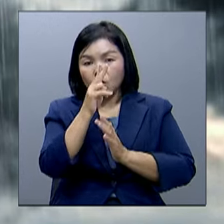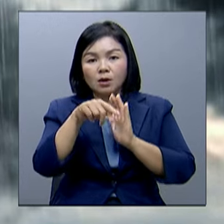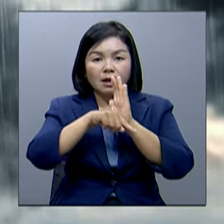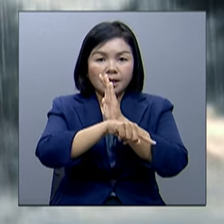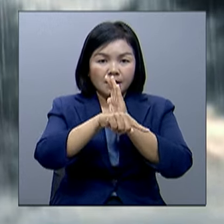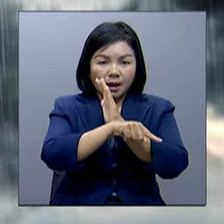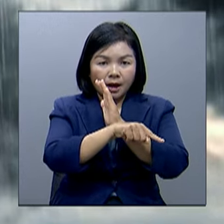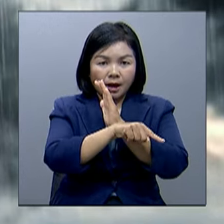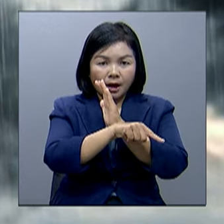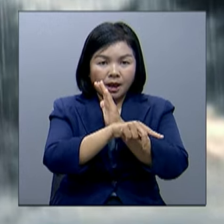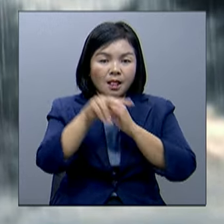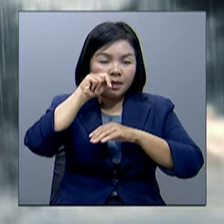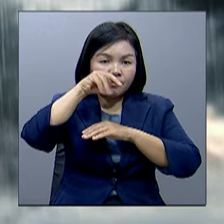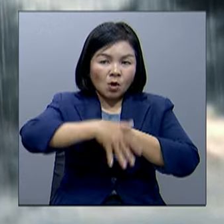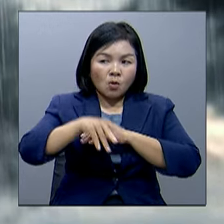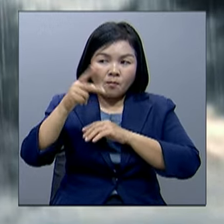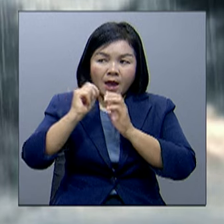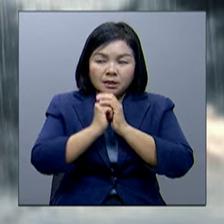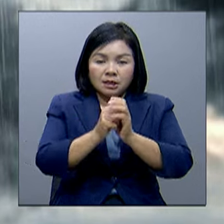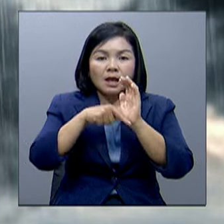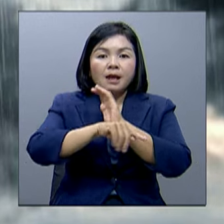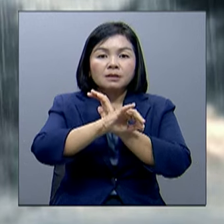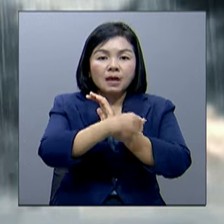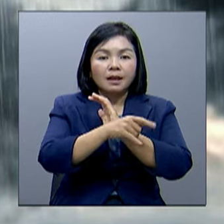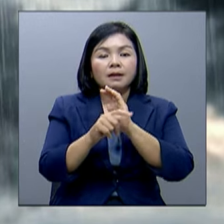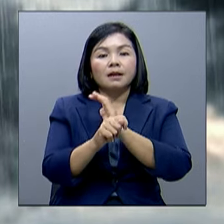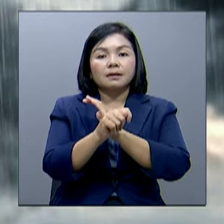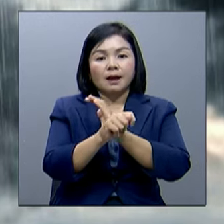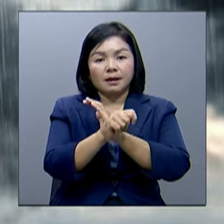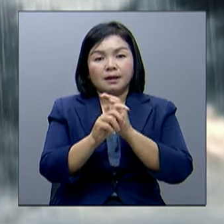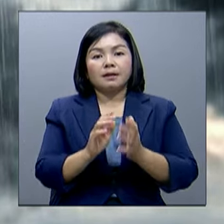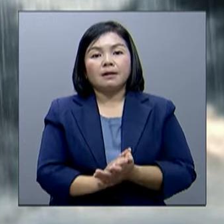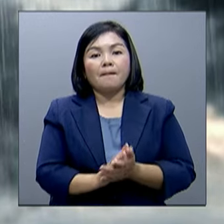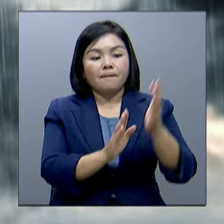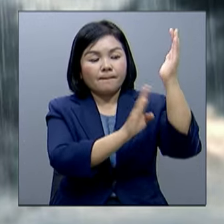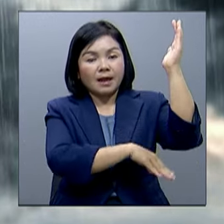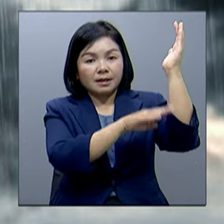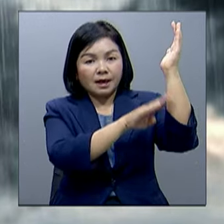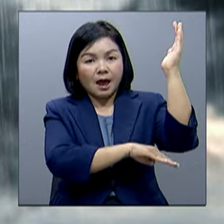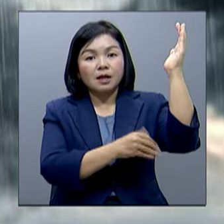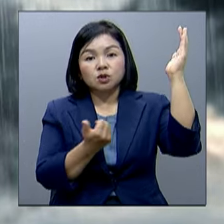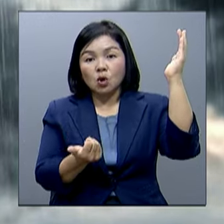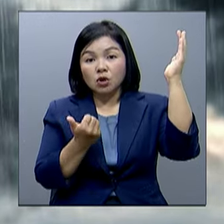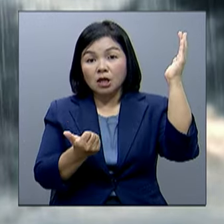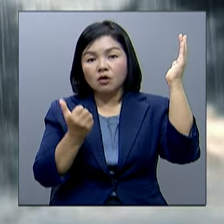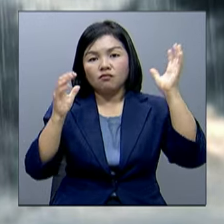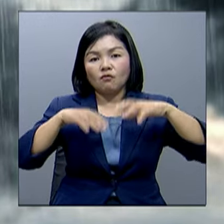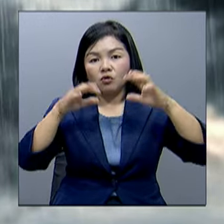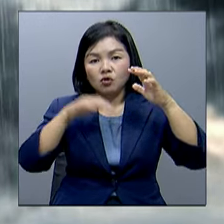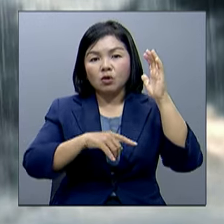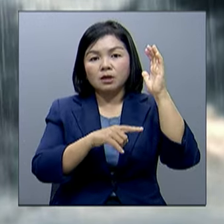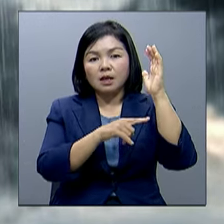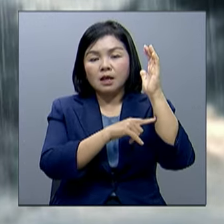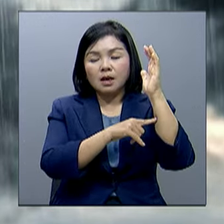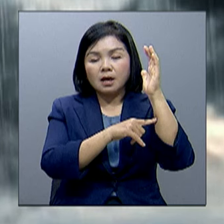จัหวันัตตตรในที่ในเวล มีเผี่ยงฝนฝ้ขนองี่จงหพิศบูรี